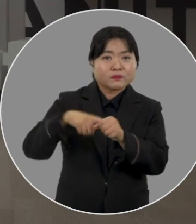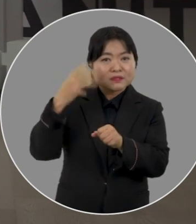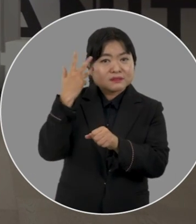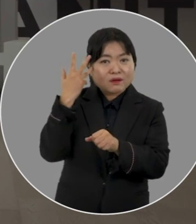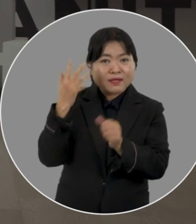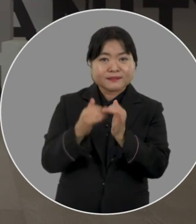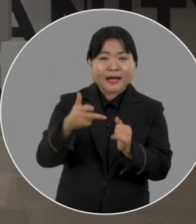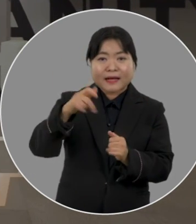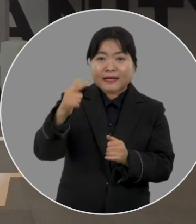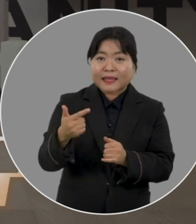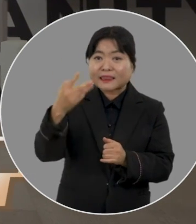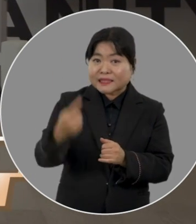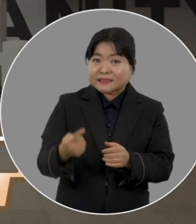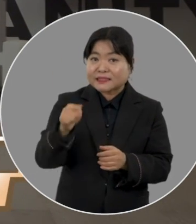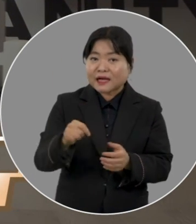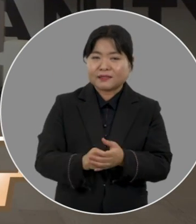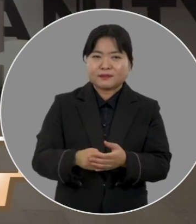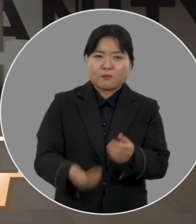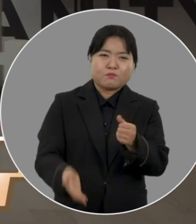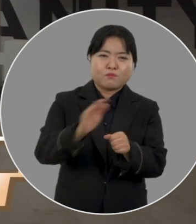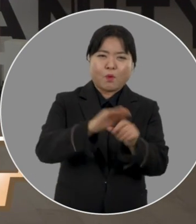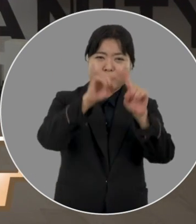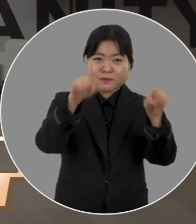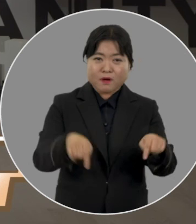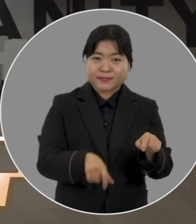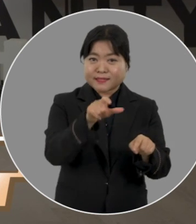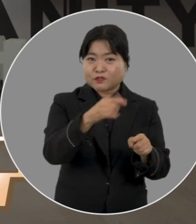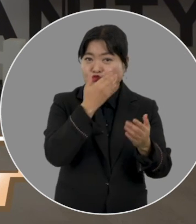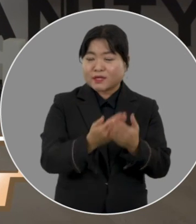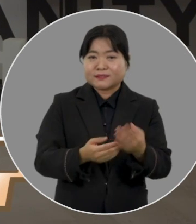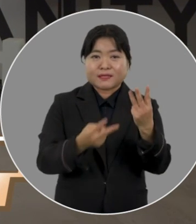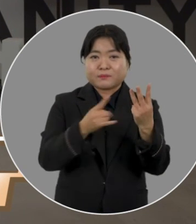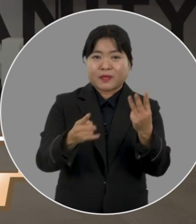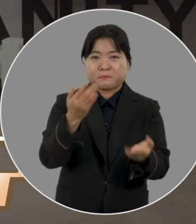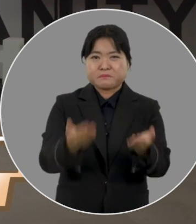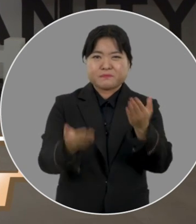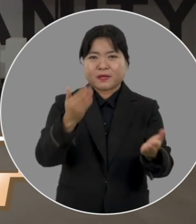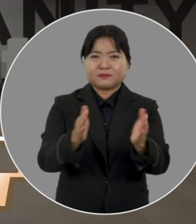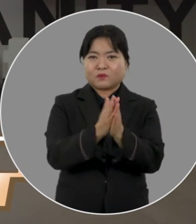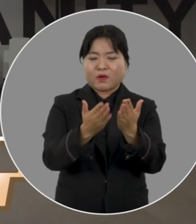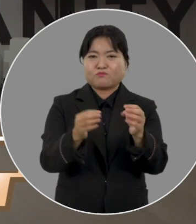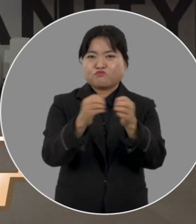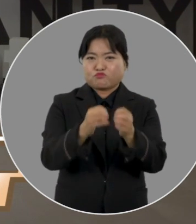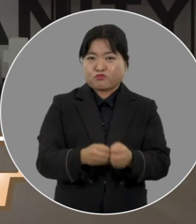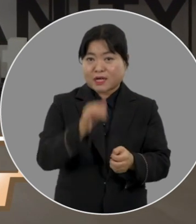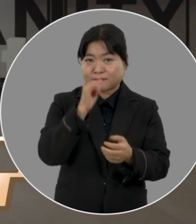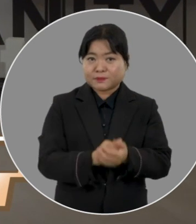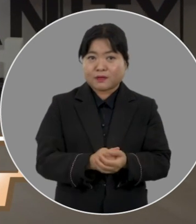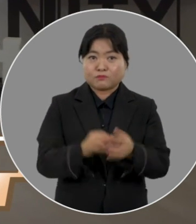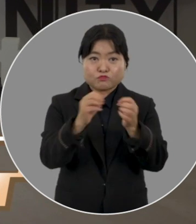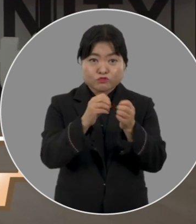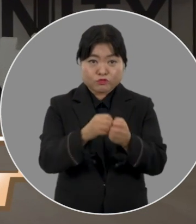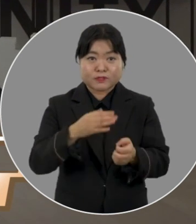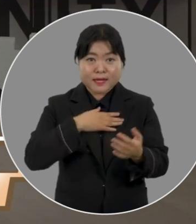철학자 칸트가 자기의 묘비명에 새긴 중요한 3대 비판서의 한 문구가 있어요. 문구,